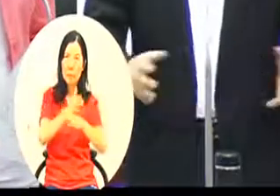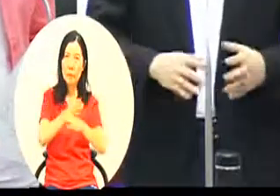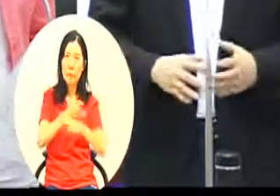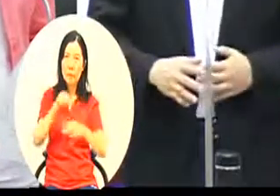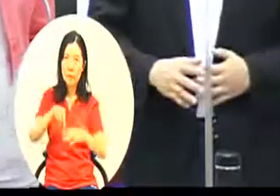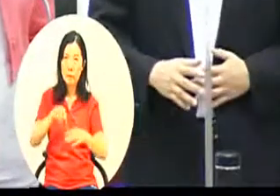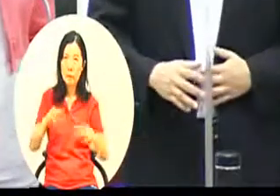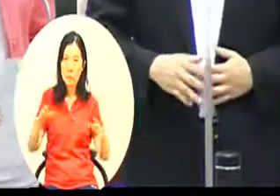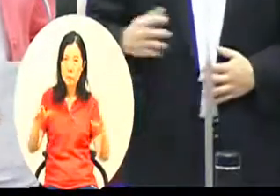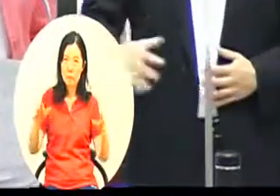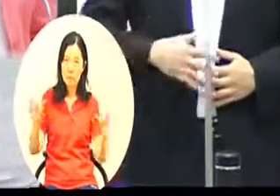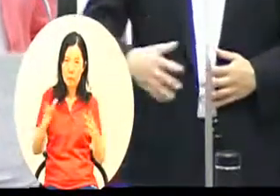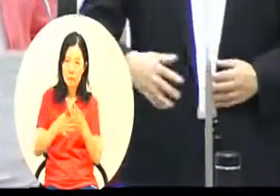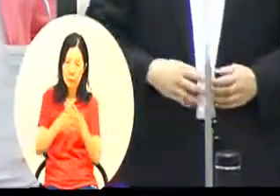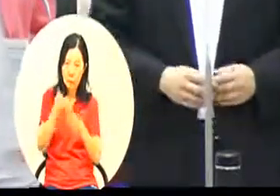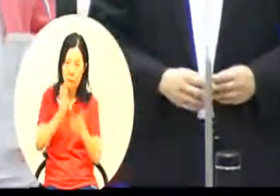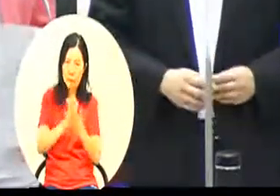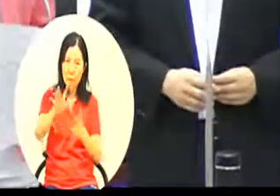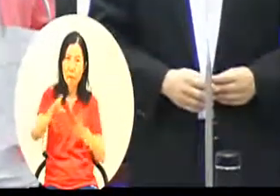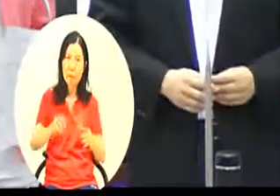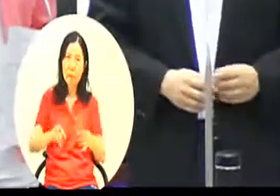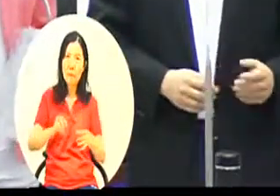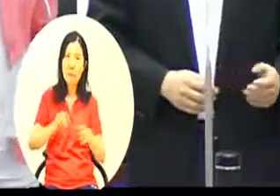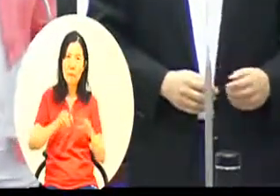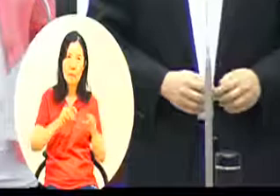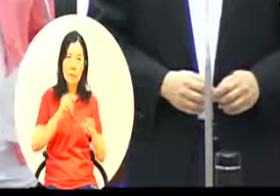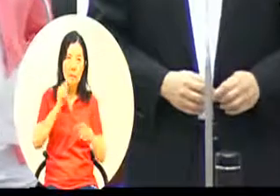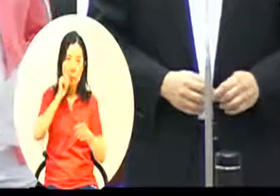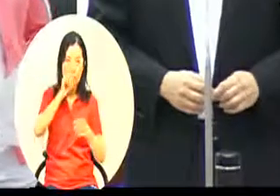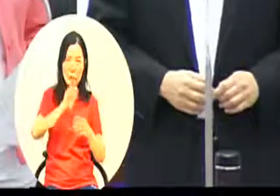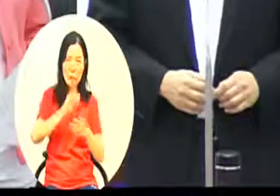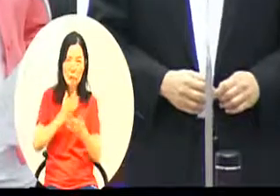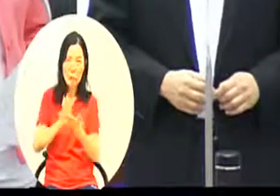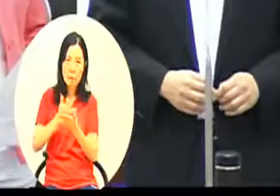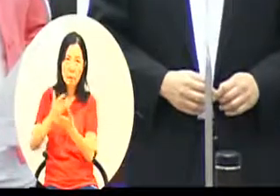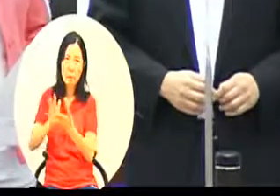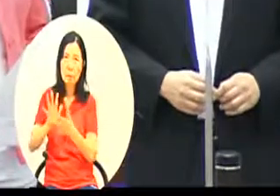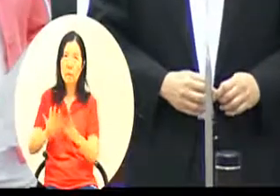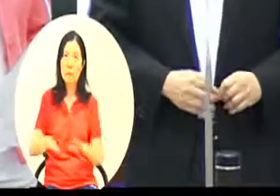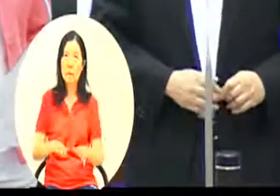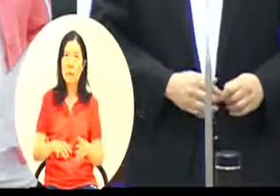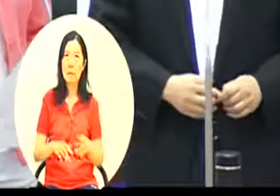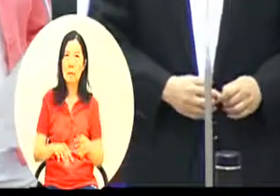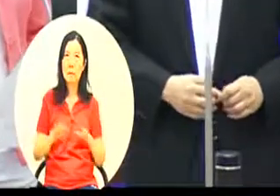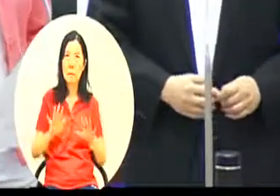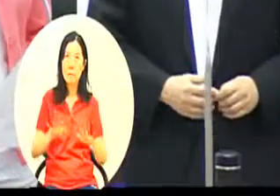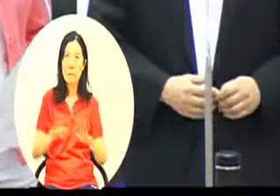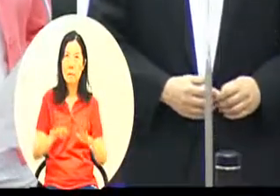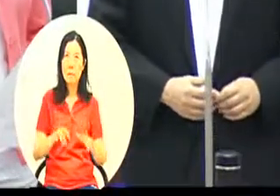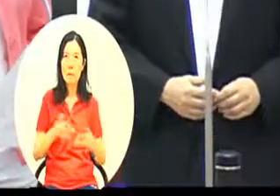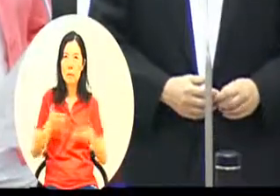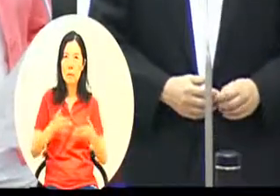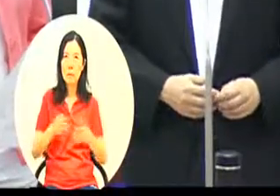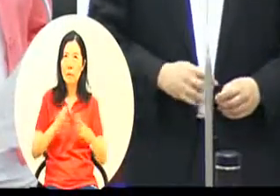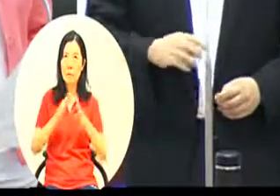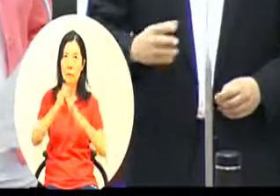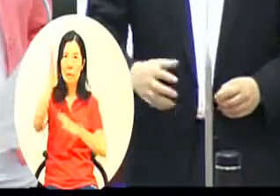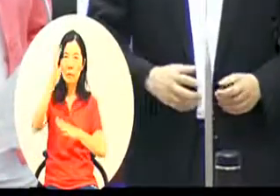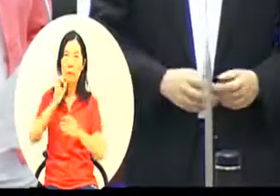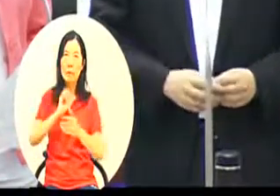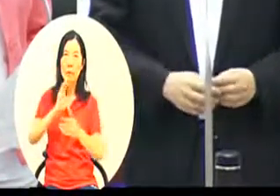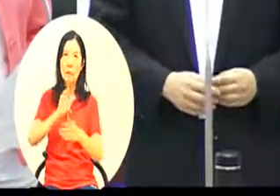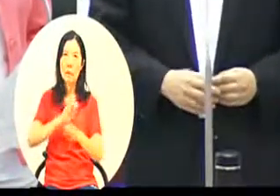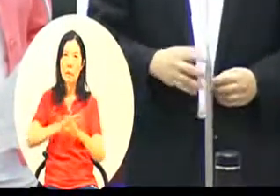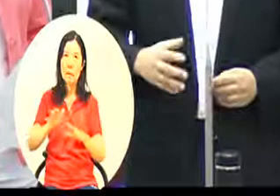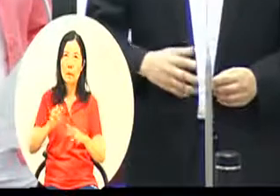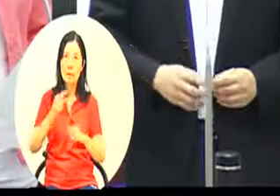部分的合并以后，那些都要加以汰换，所以这一部分呢，这个我会再向市府反映啊，逐